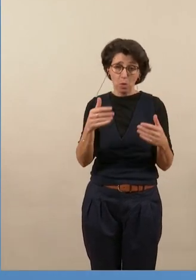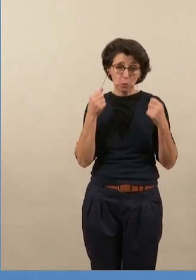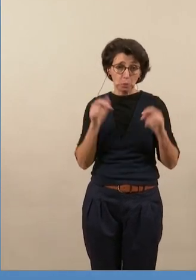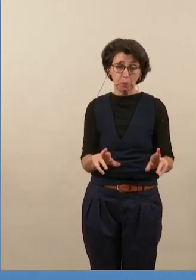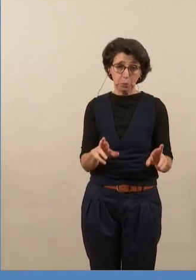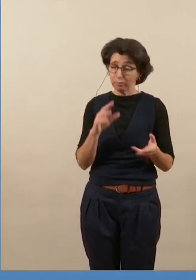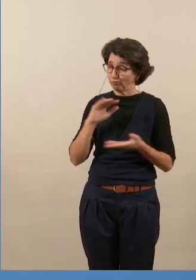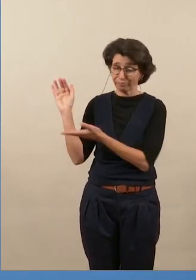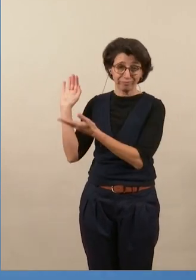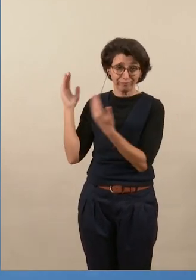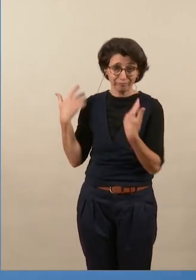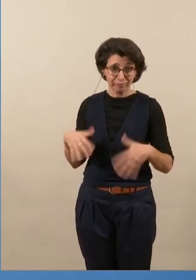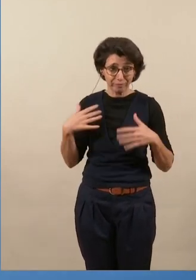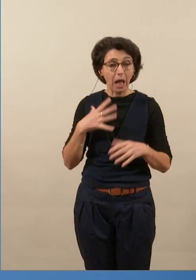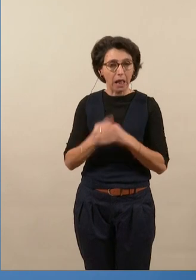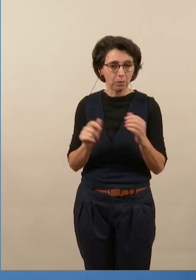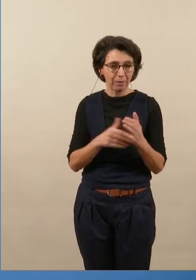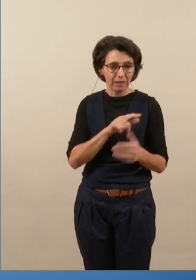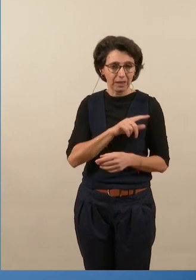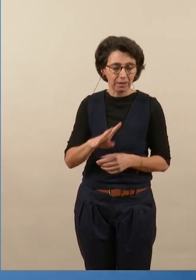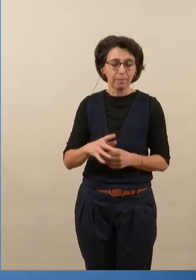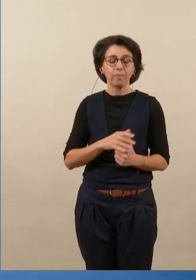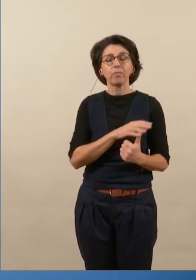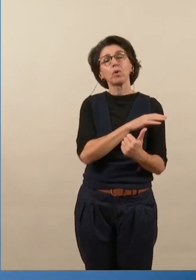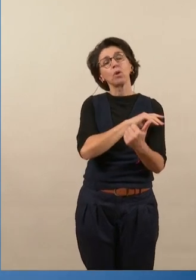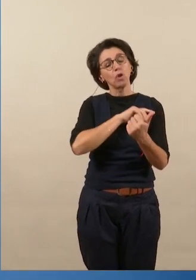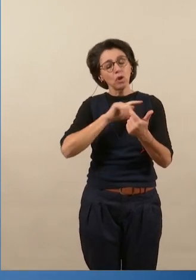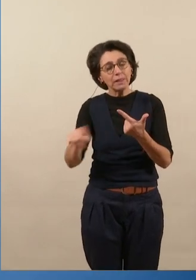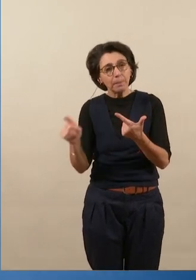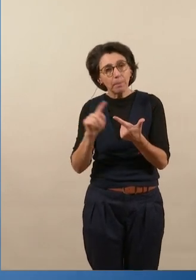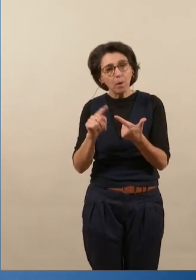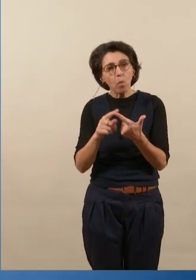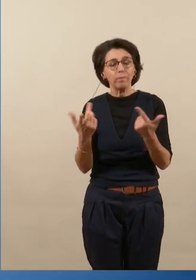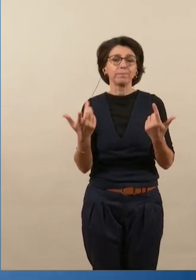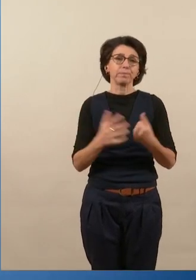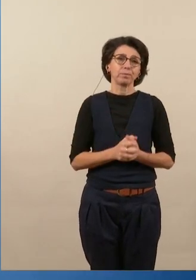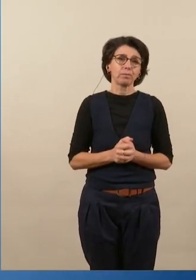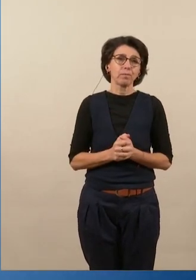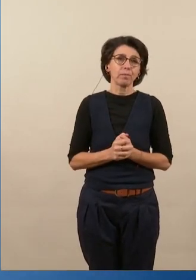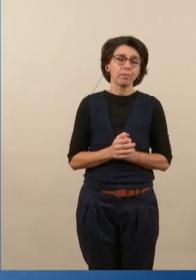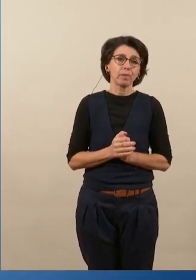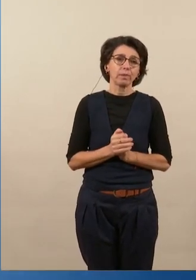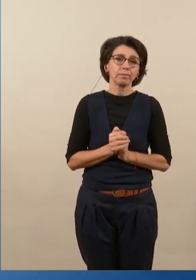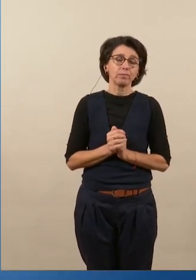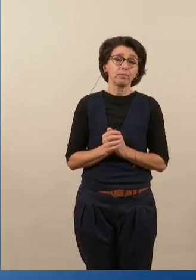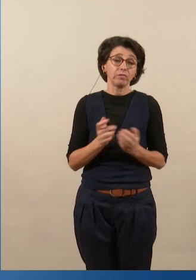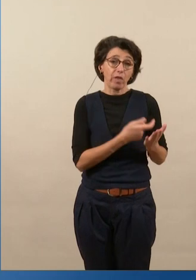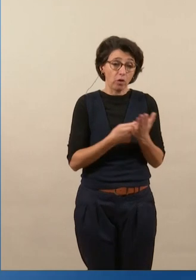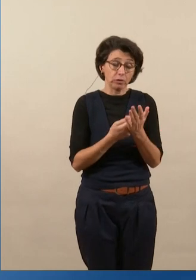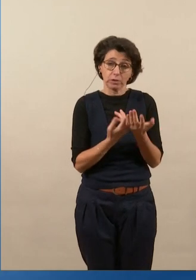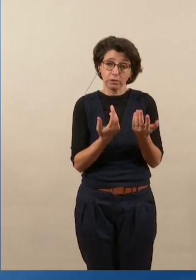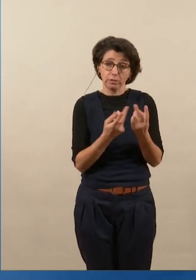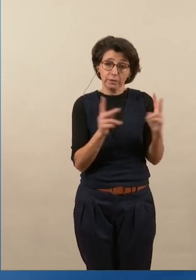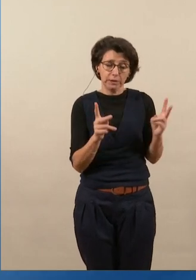2024 la deuxème est cette façon de gérer les finances de notre collectivité en 2021 nous avions inscrit